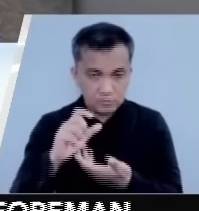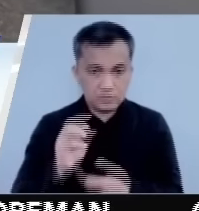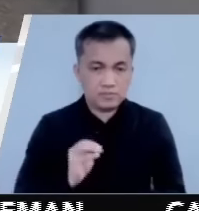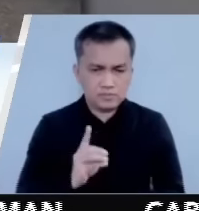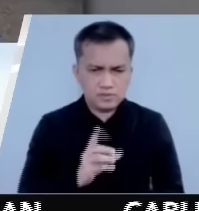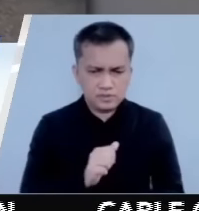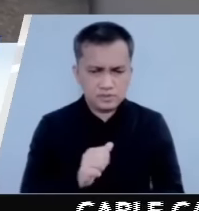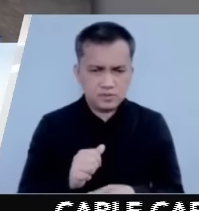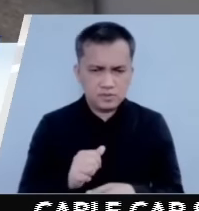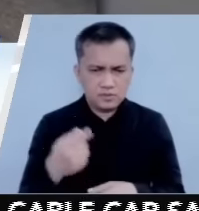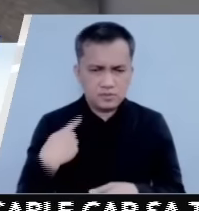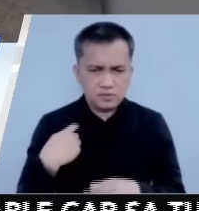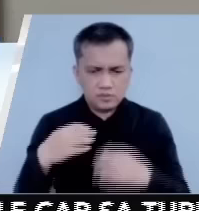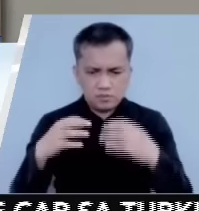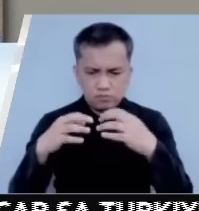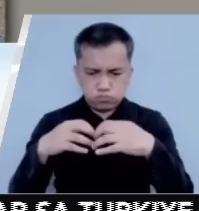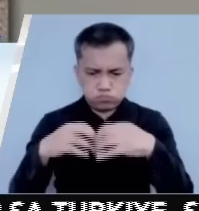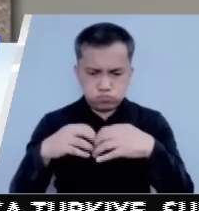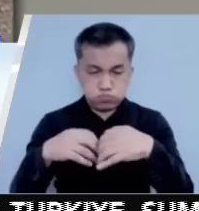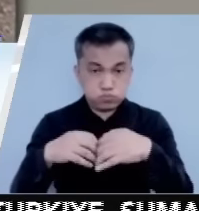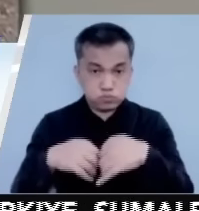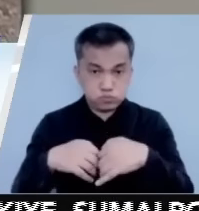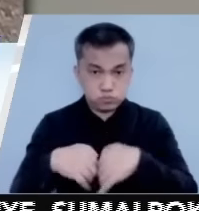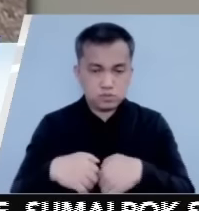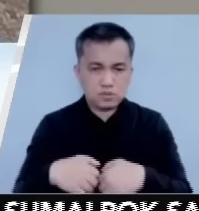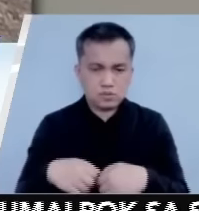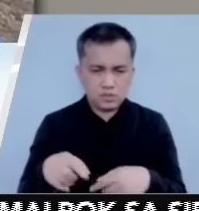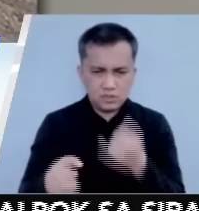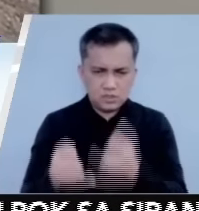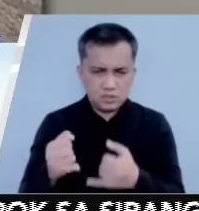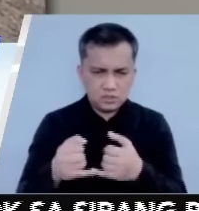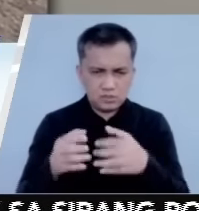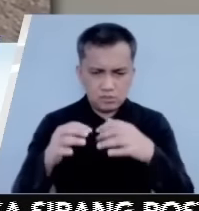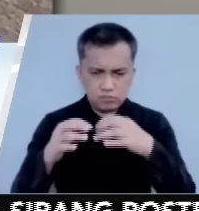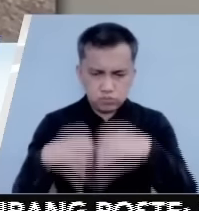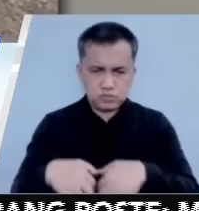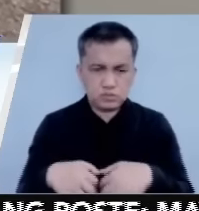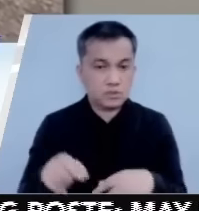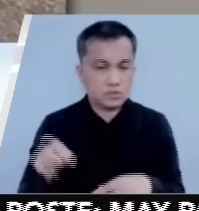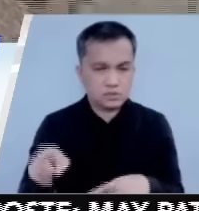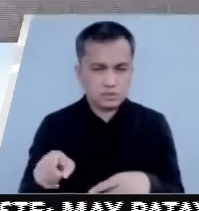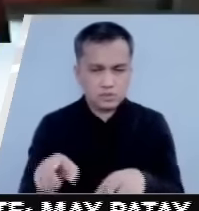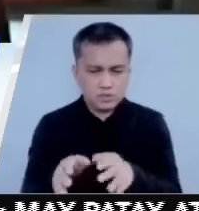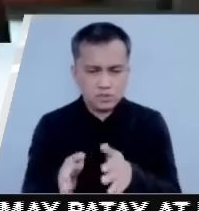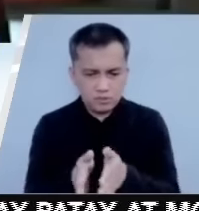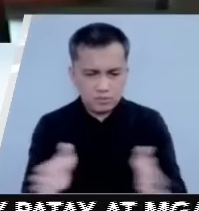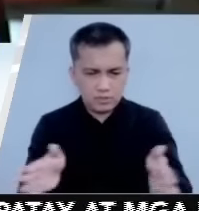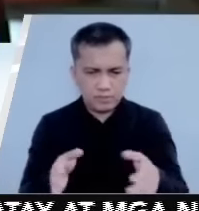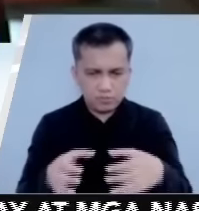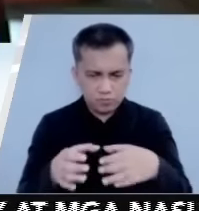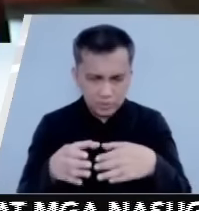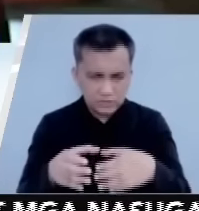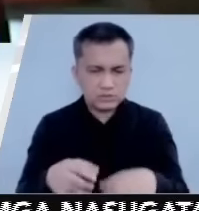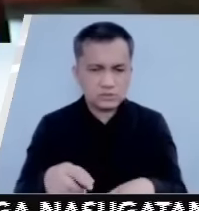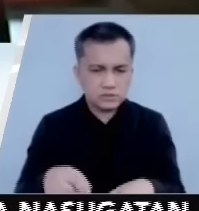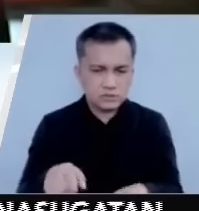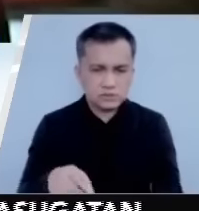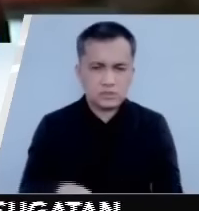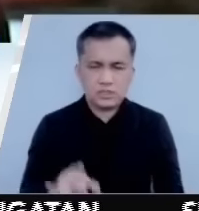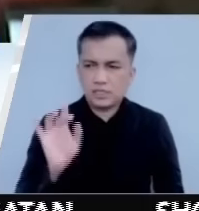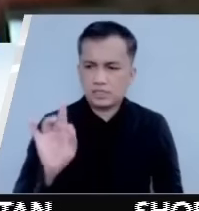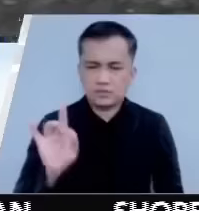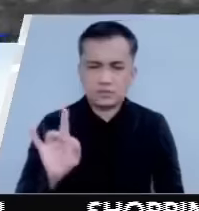unti-unting bumabagsak ang bahagi ng kalsada. Hanggang sa tuluyan na itong bumigay at lumaki pa ang butas. Around 8 o'clock, hindi na kami